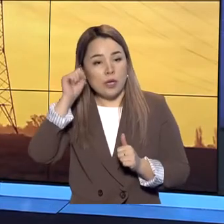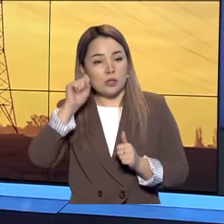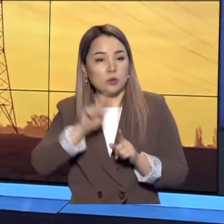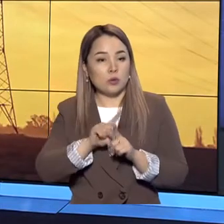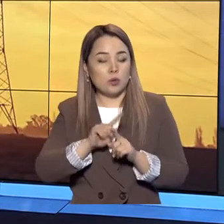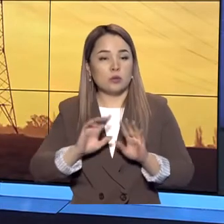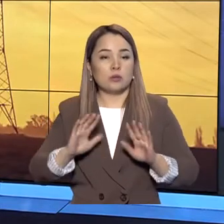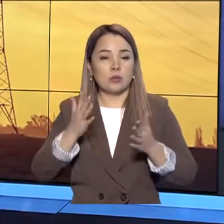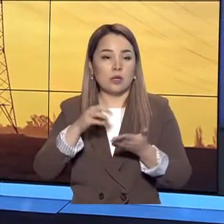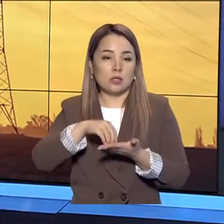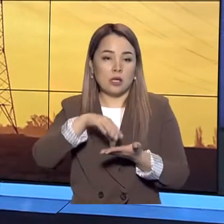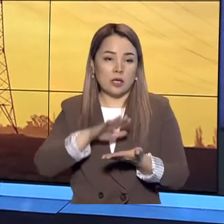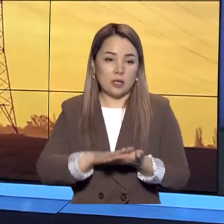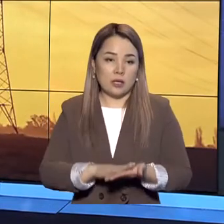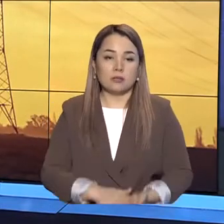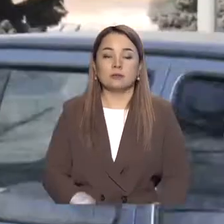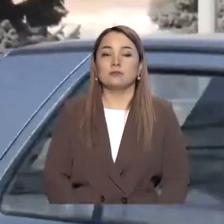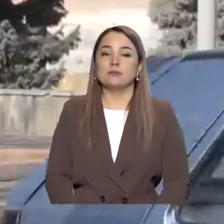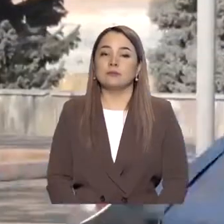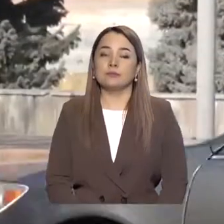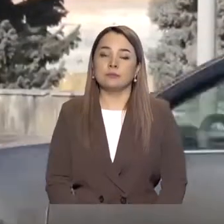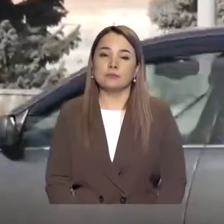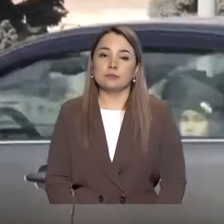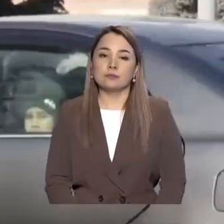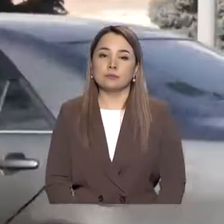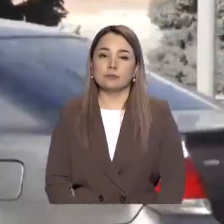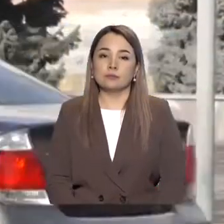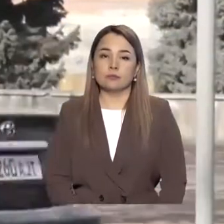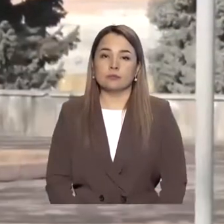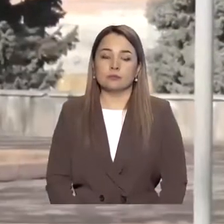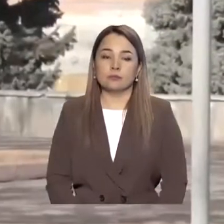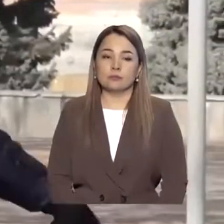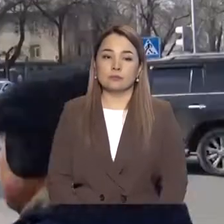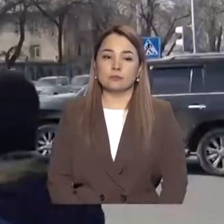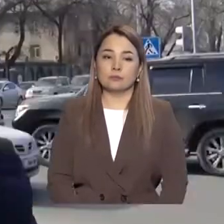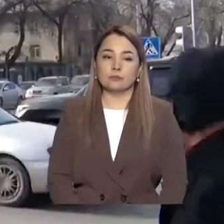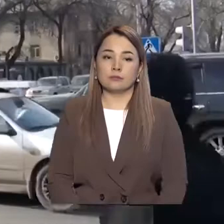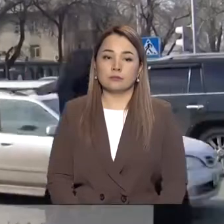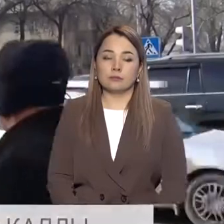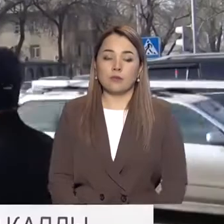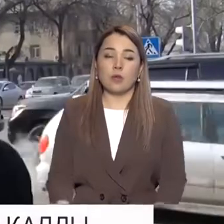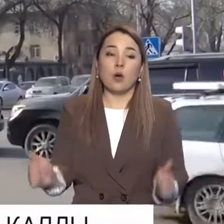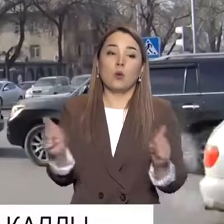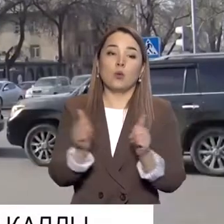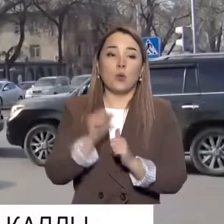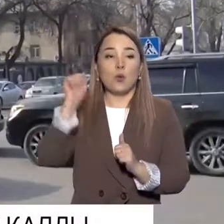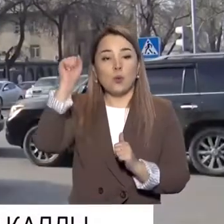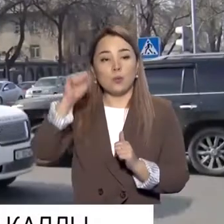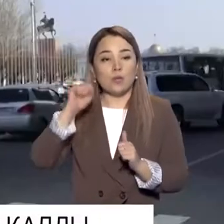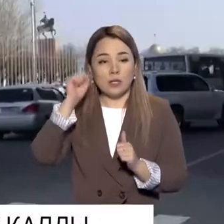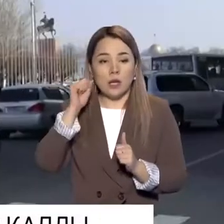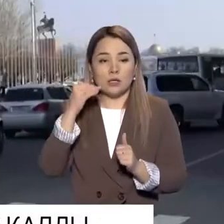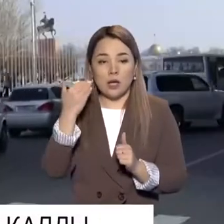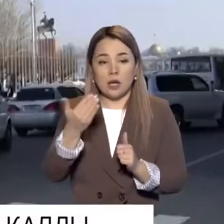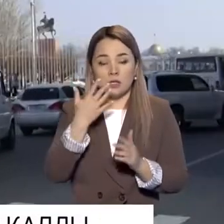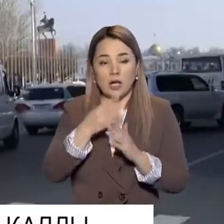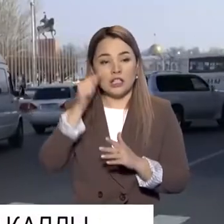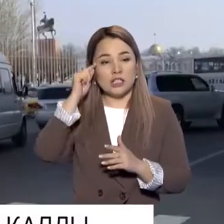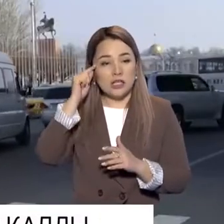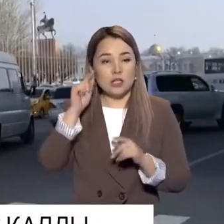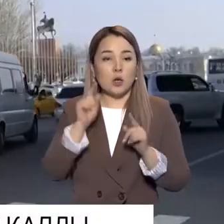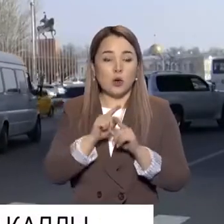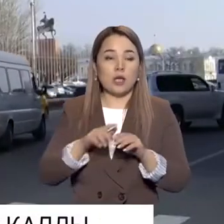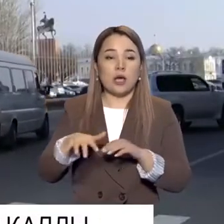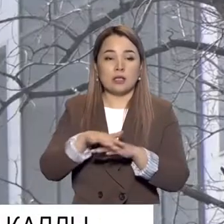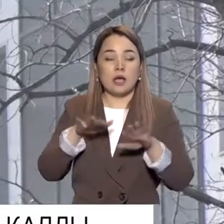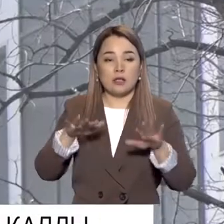тіркелген. Көршілес Өзбекстан мен Қырғызстанда 3 сағаттан аса жарық